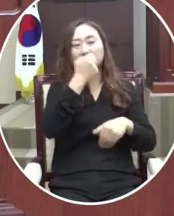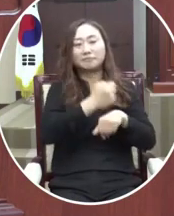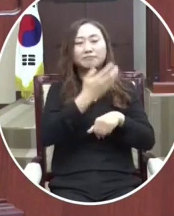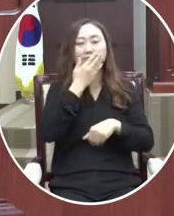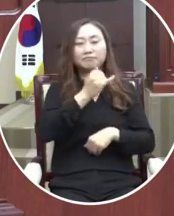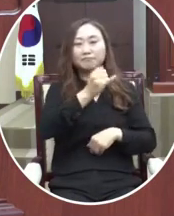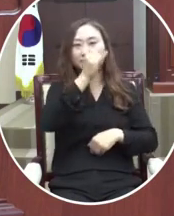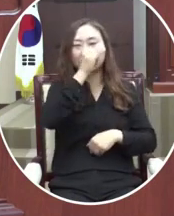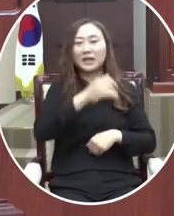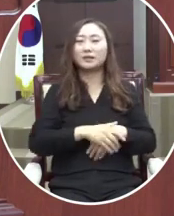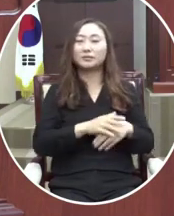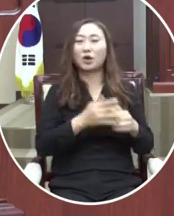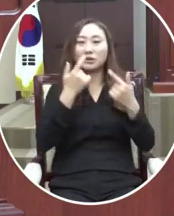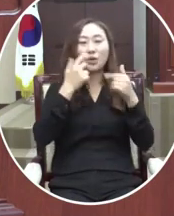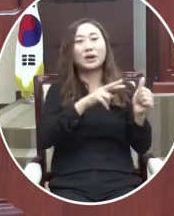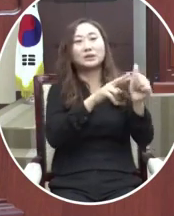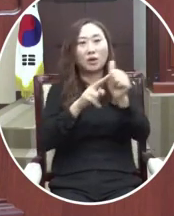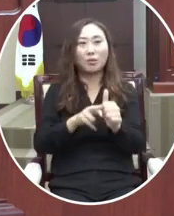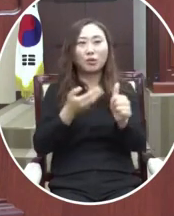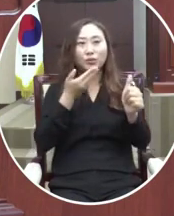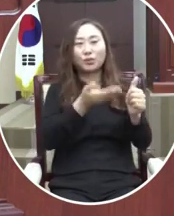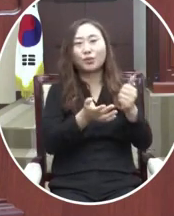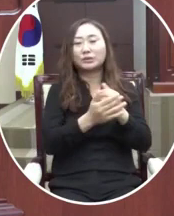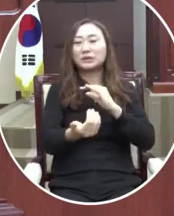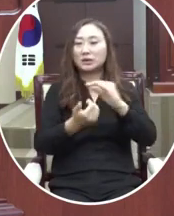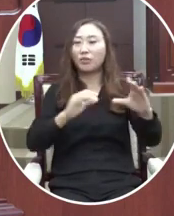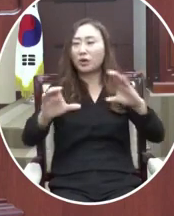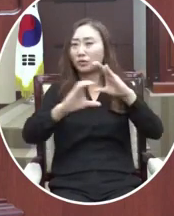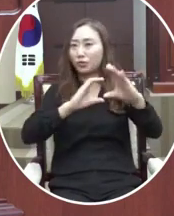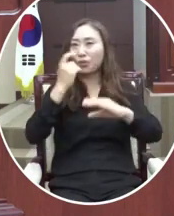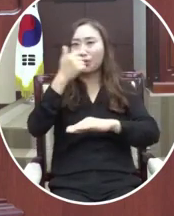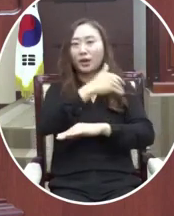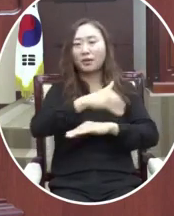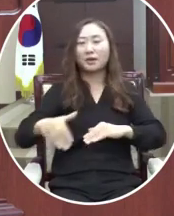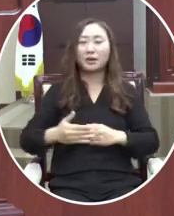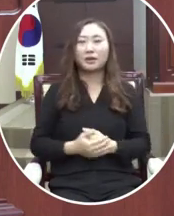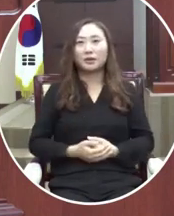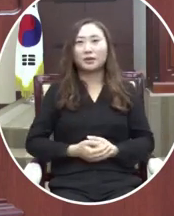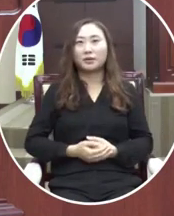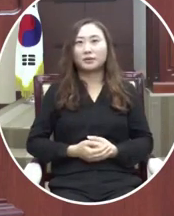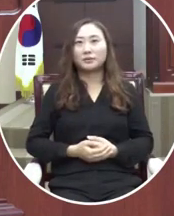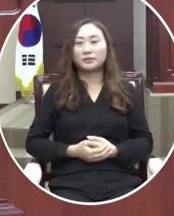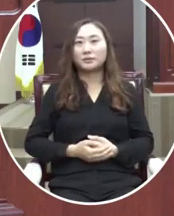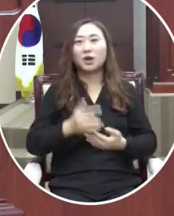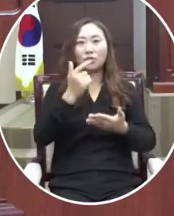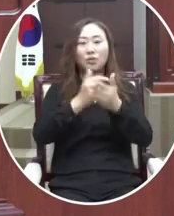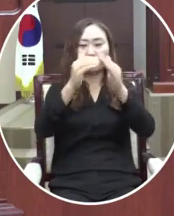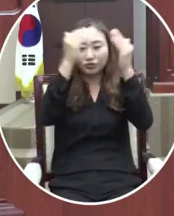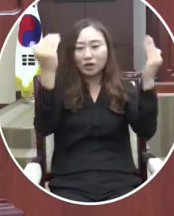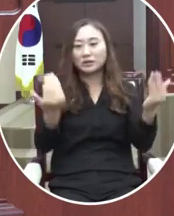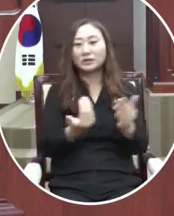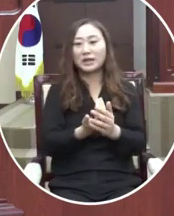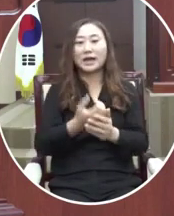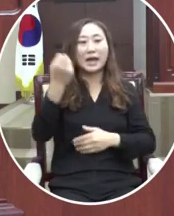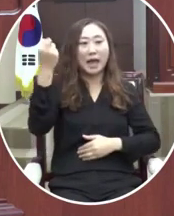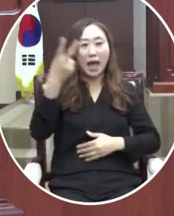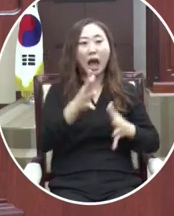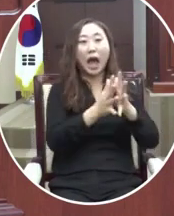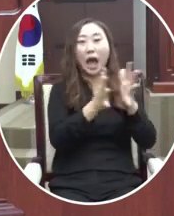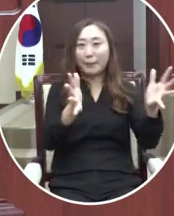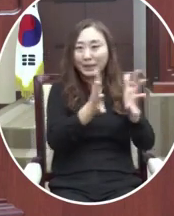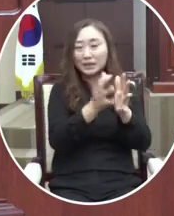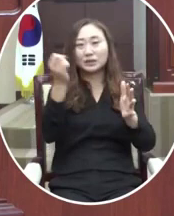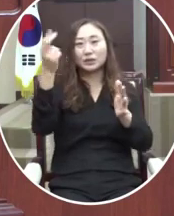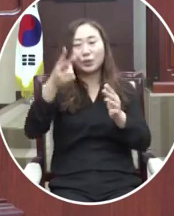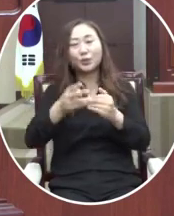있게 추진되도록 정확한 정보 제공과 사전 소통을 지속해 나가겠습니다 이와 같이 노원구 전역에서 재건축